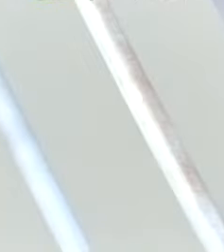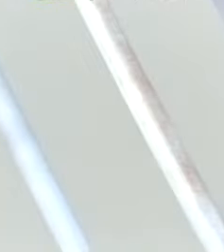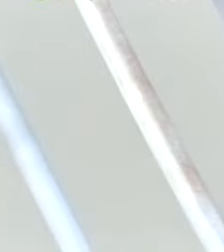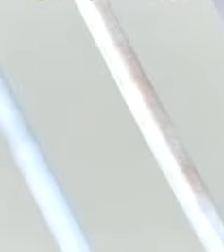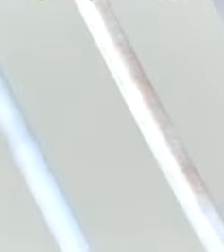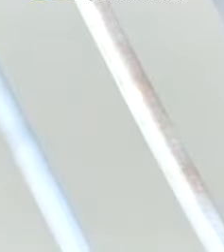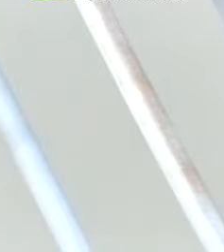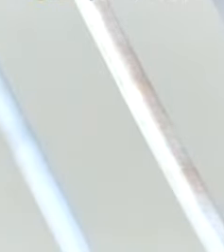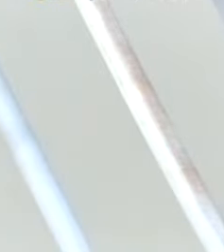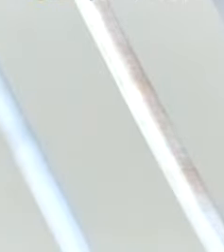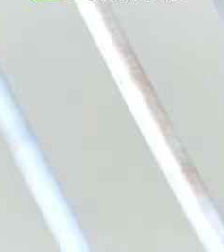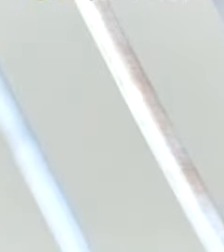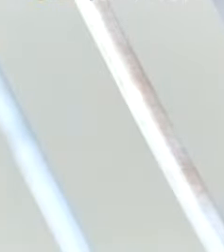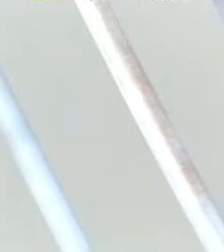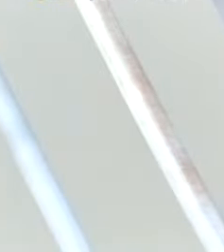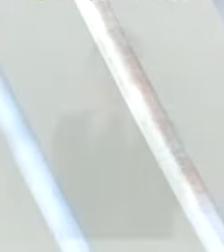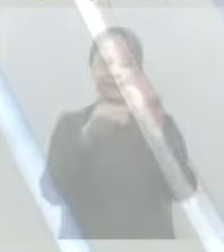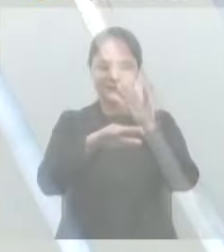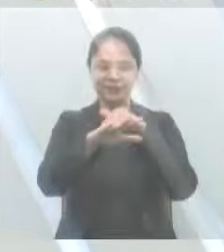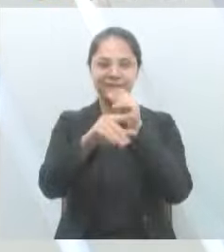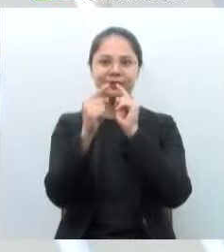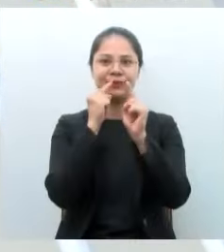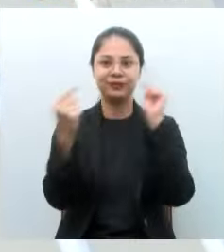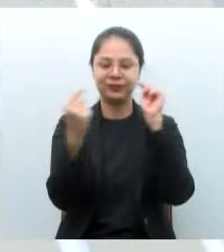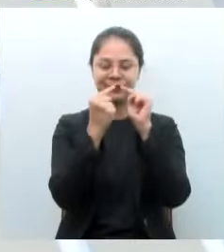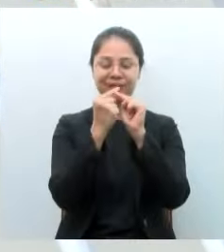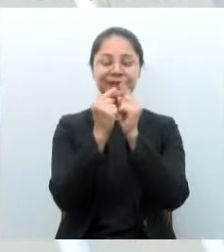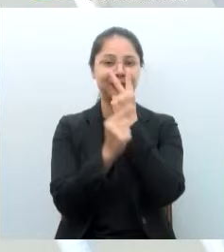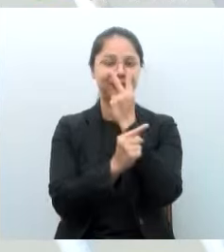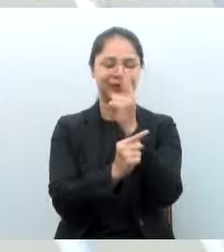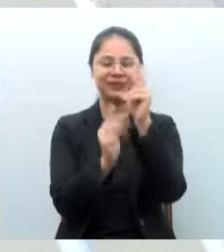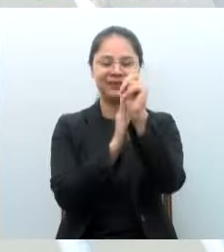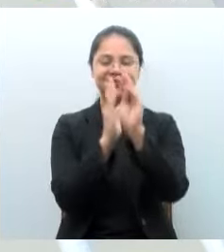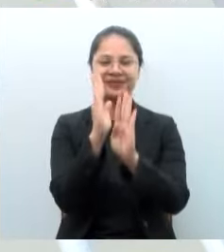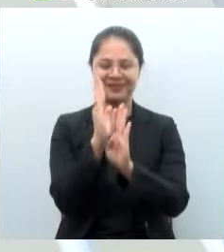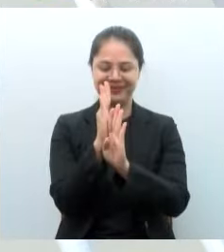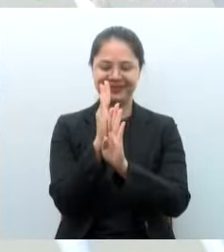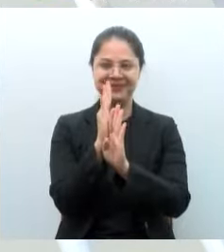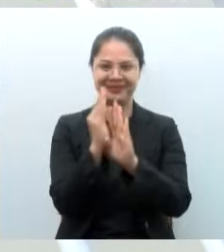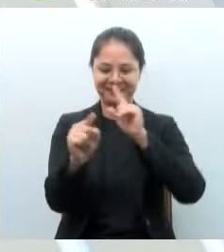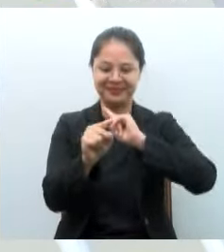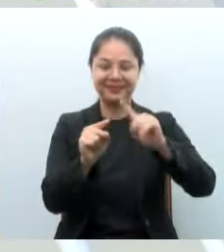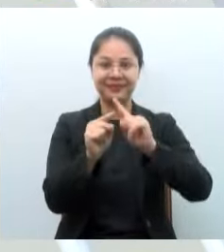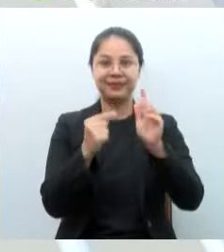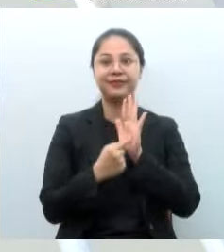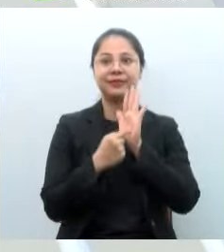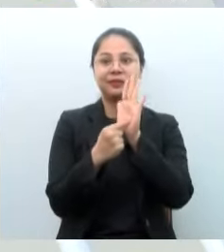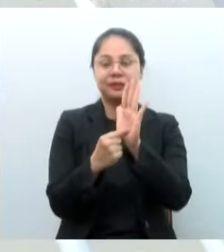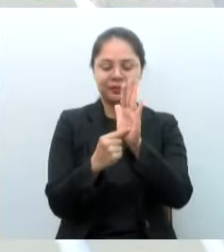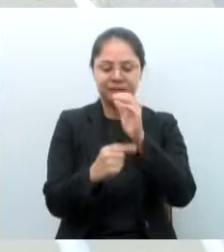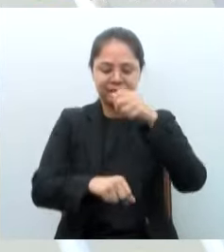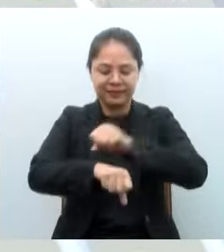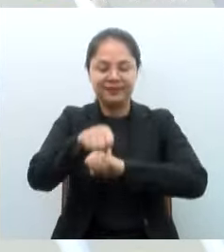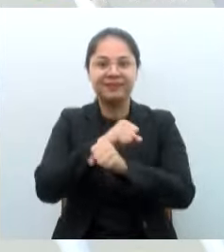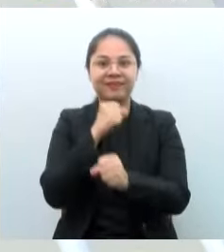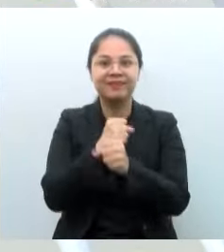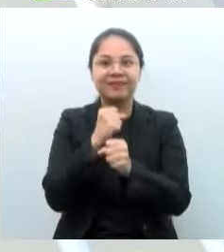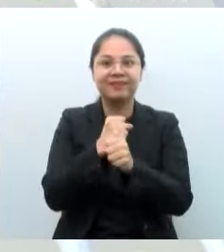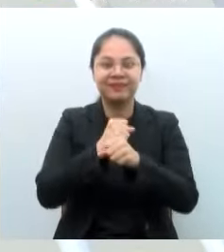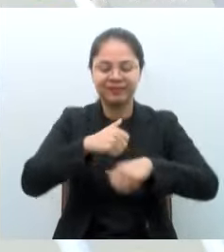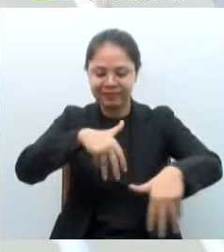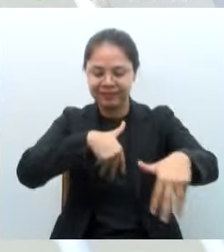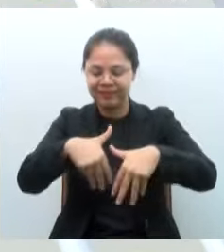ช่วงชวนคิดชวนคุยในวันนี้นะคะเราก็จะเป็นเรื่องราวการติดตามนโยบายนะคะที่เรานำมาขับเคลื่อนเป็นนโยบายลงสู่